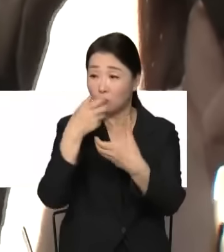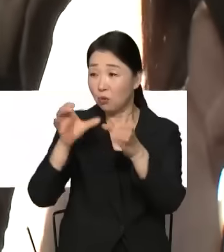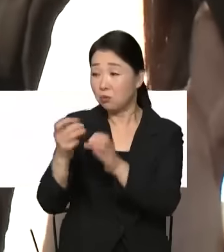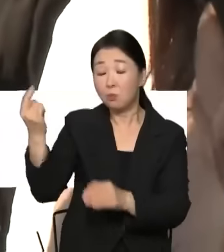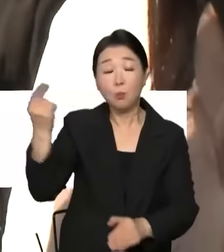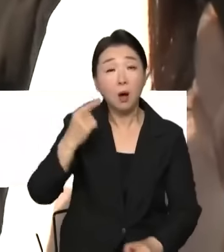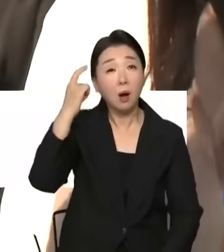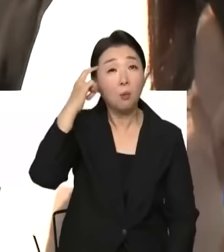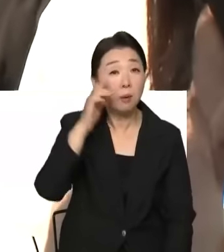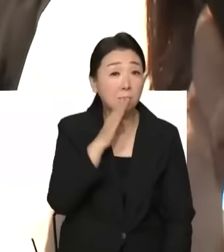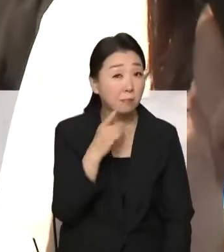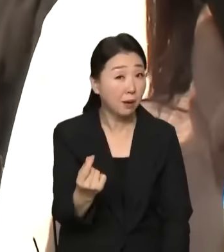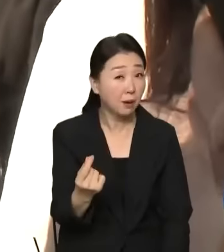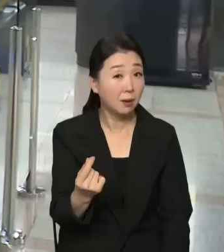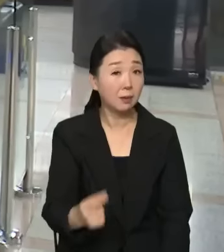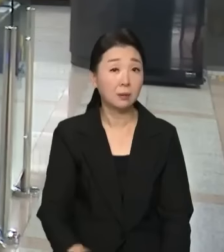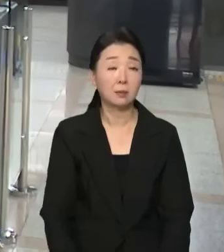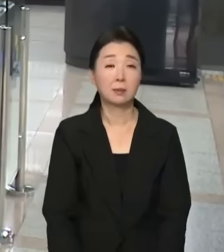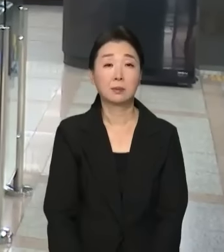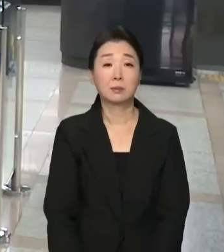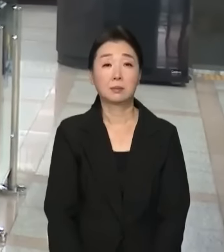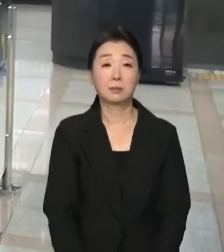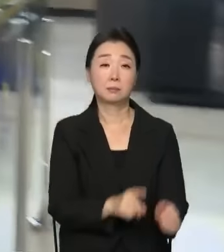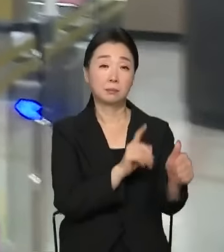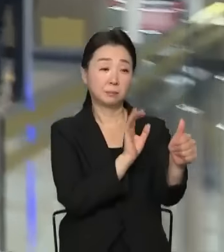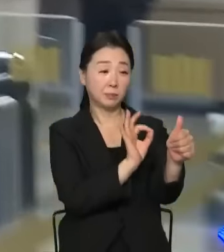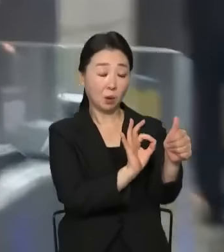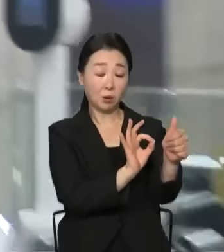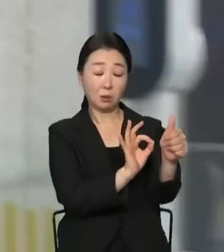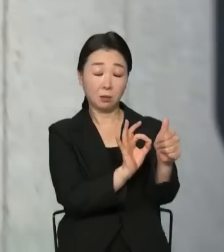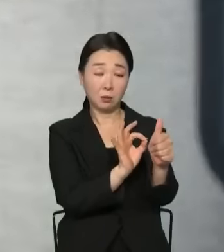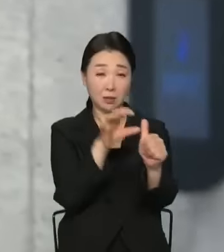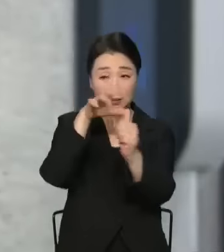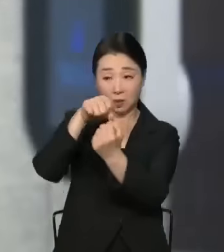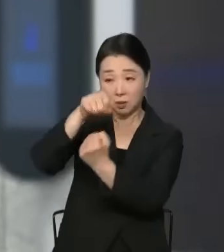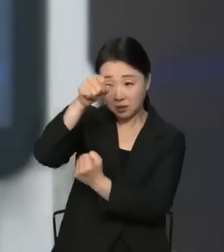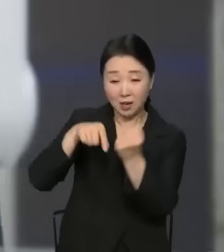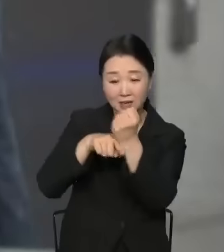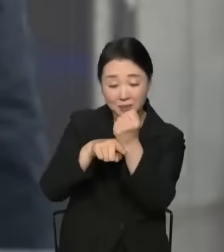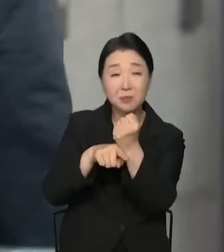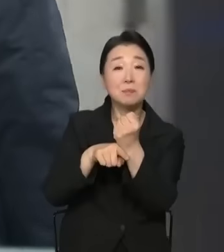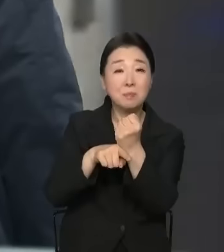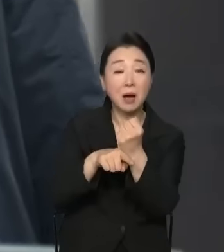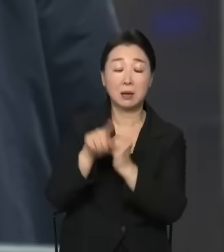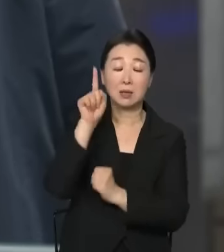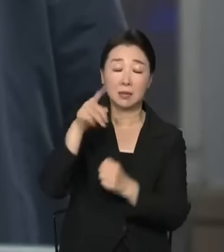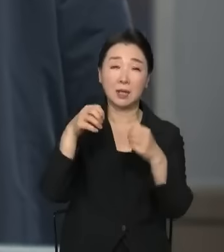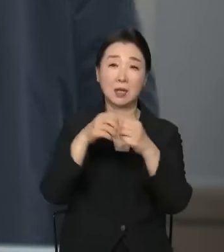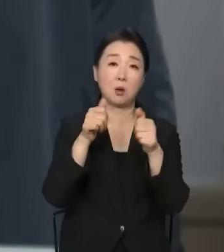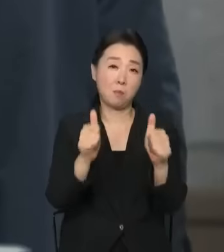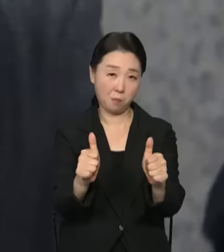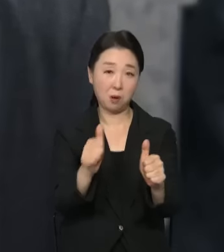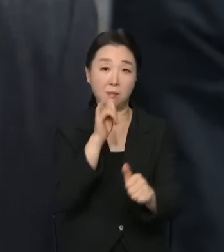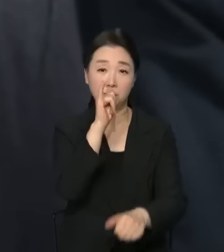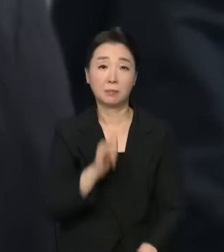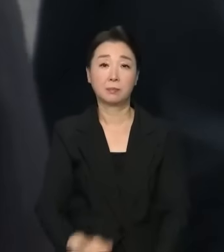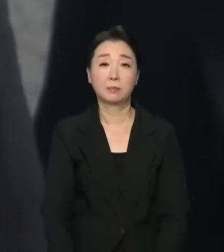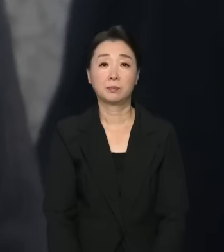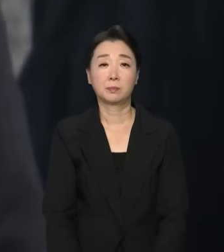왔겠습니까? 그렇지 않나요? 명 씨에 대한 영장 실질 심사는 내일 창원지법에서 열립니다.